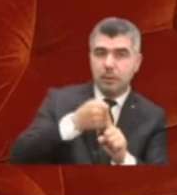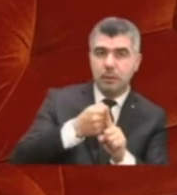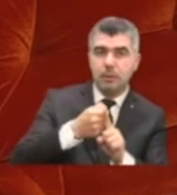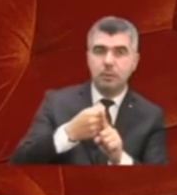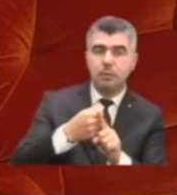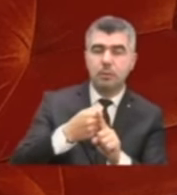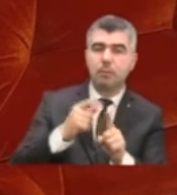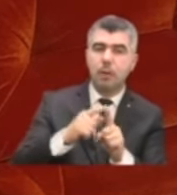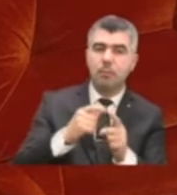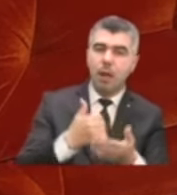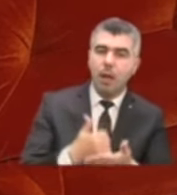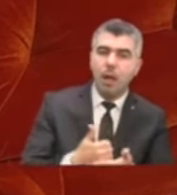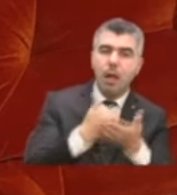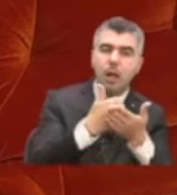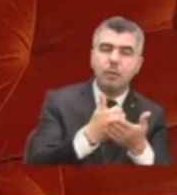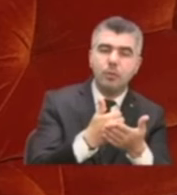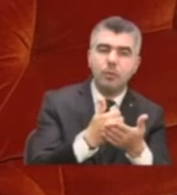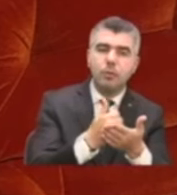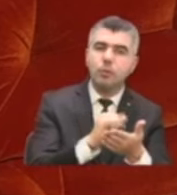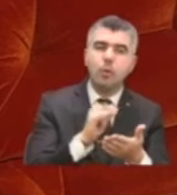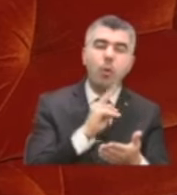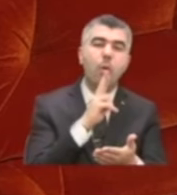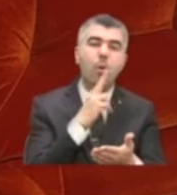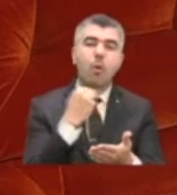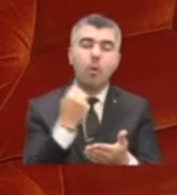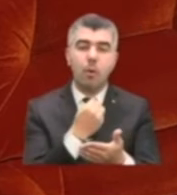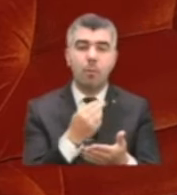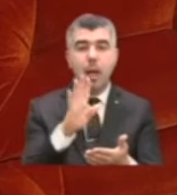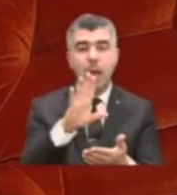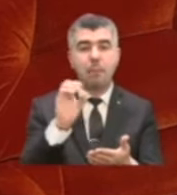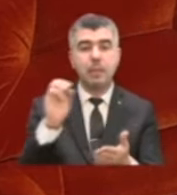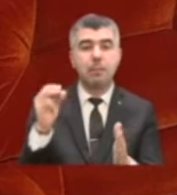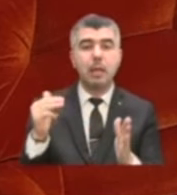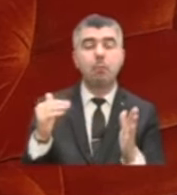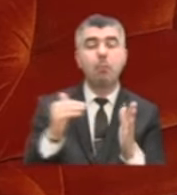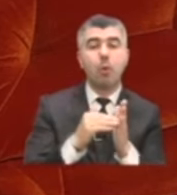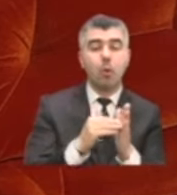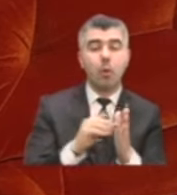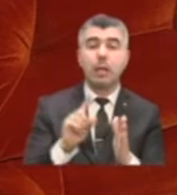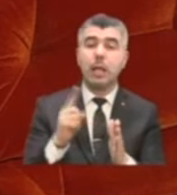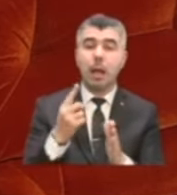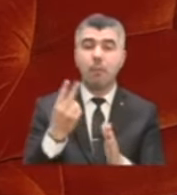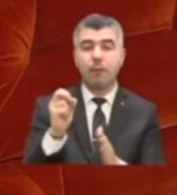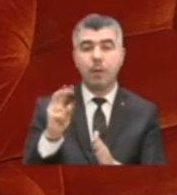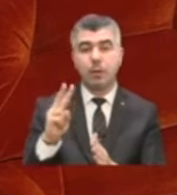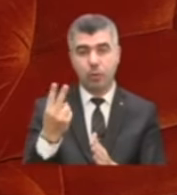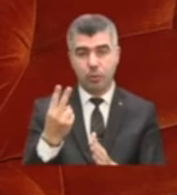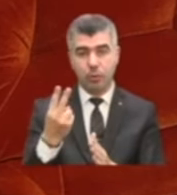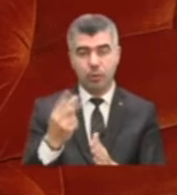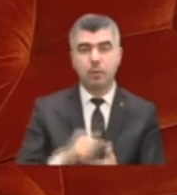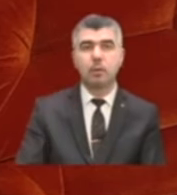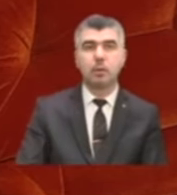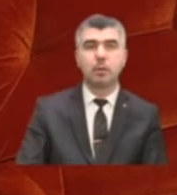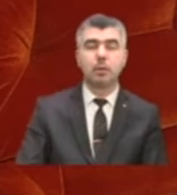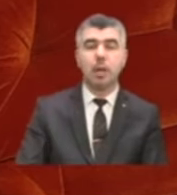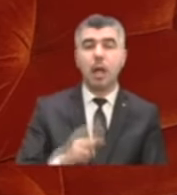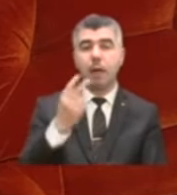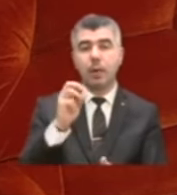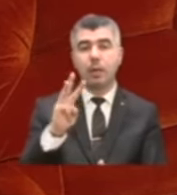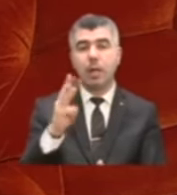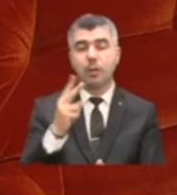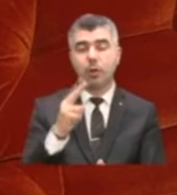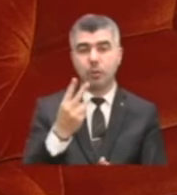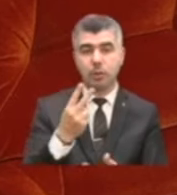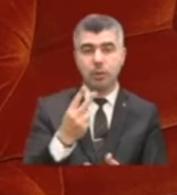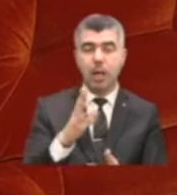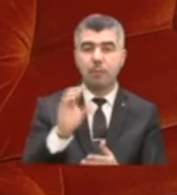على الخدمات. هذه الحكومه خصصت 500 مليون درهم في 2022 و 500 مليون درهم في 2023